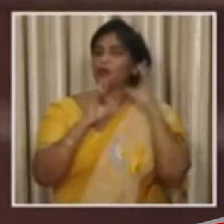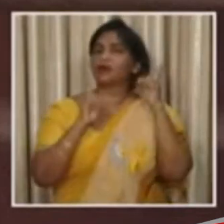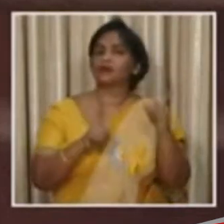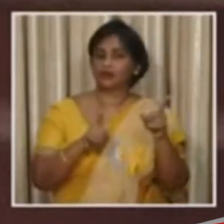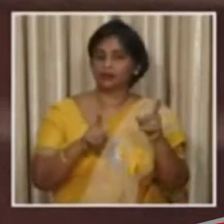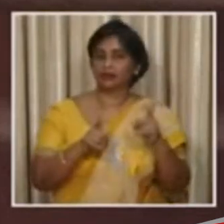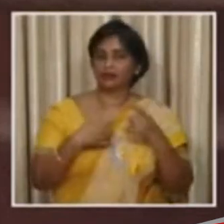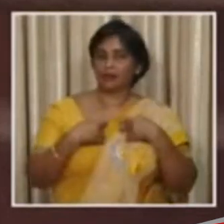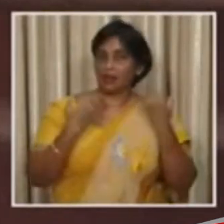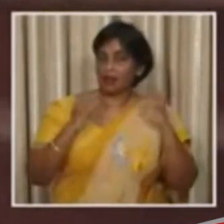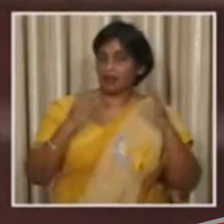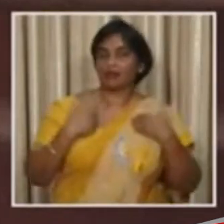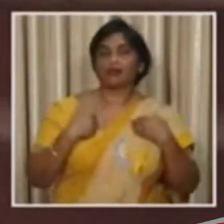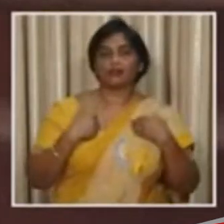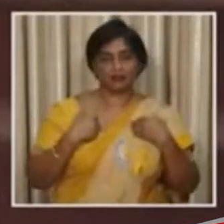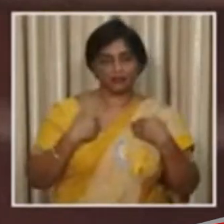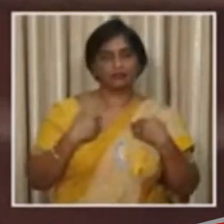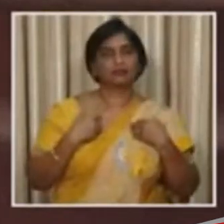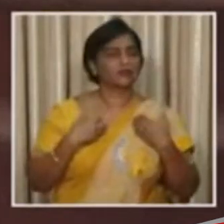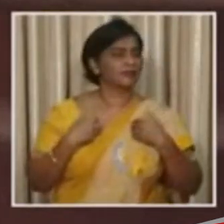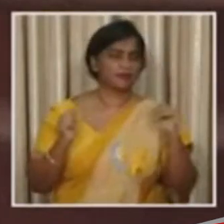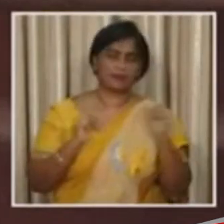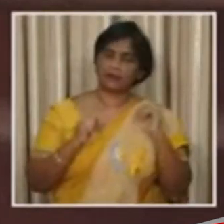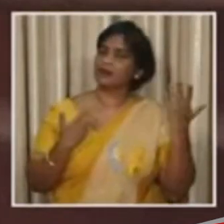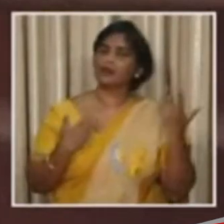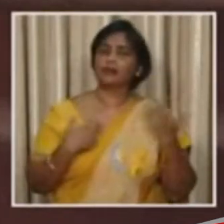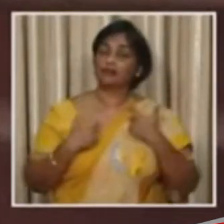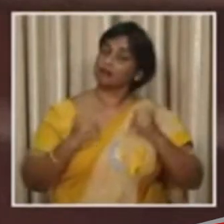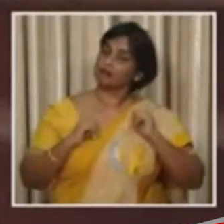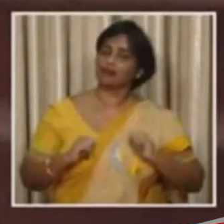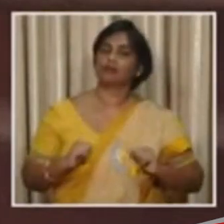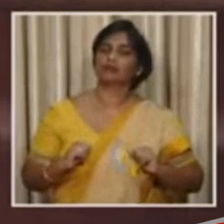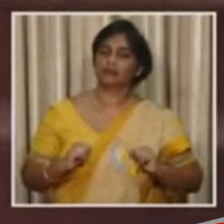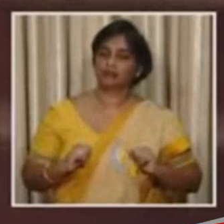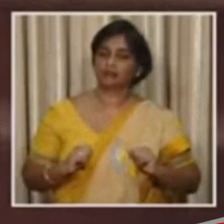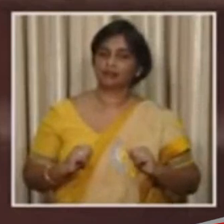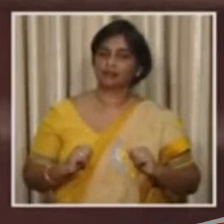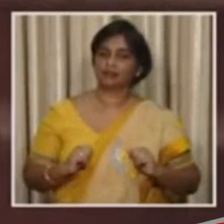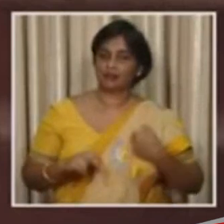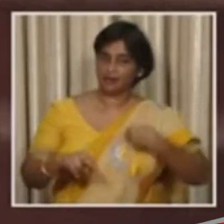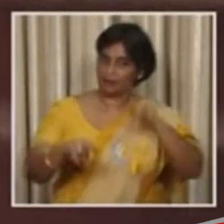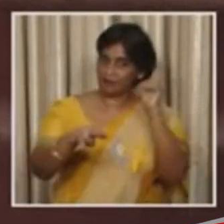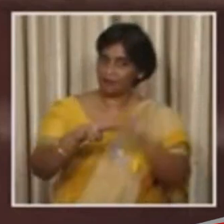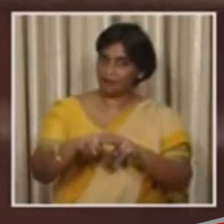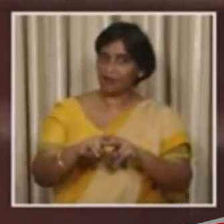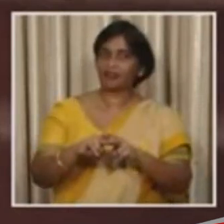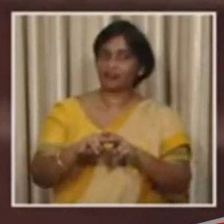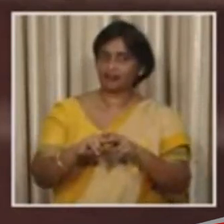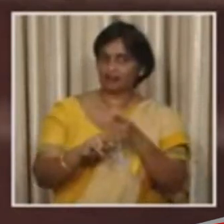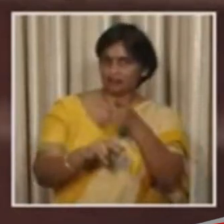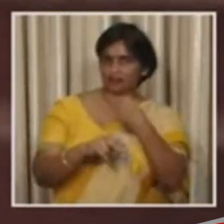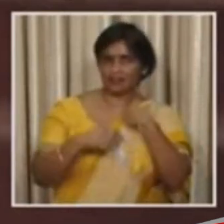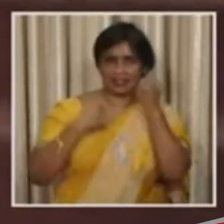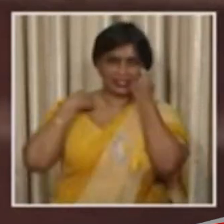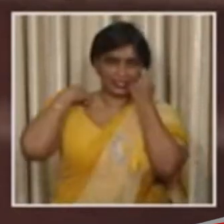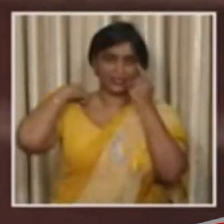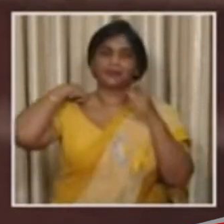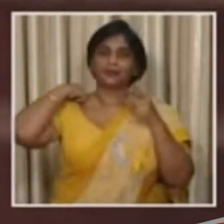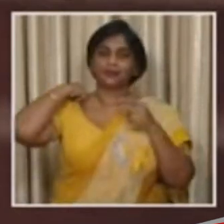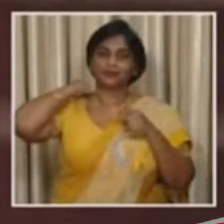මම බේරිච් එකක්. ඒ නිසා මම බය නැතුව ආඩම්බරෙන් ඔබතුමා තාම මගේ මිත්‍රකමට ඇහුවද කියලා සැකයි. හැබැයි මේක